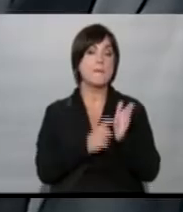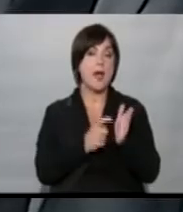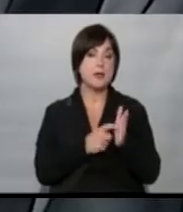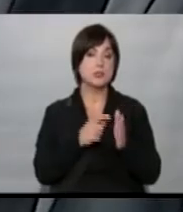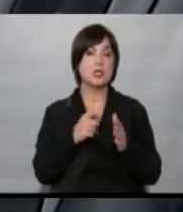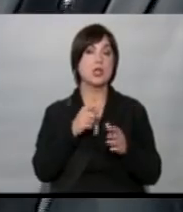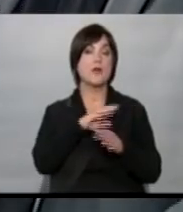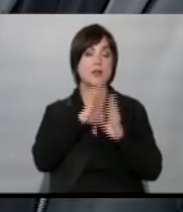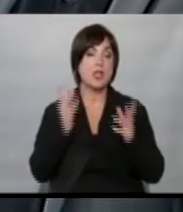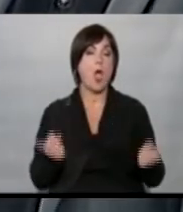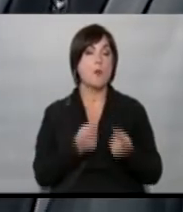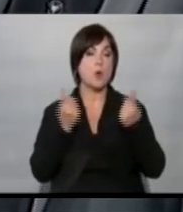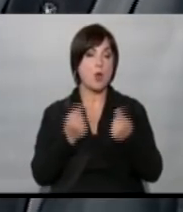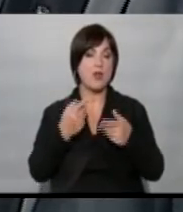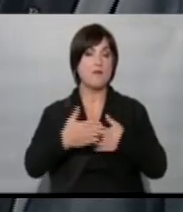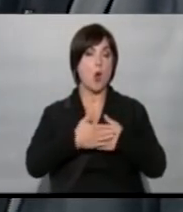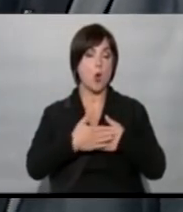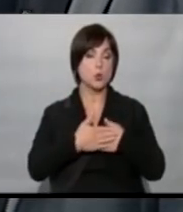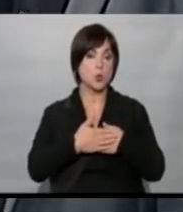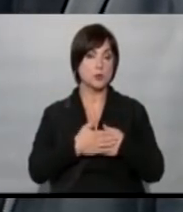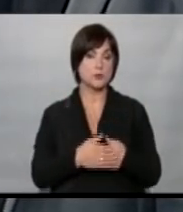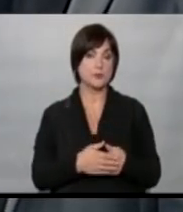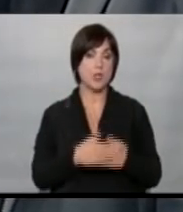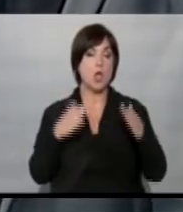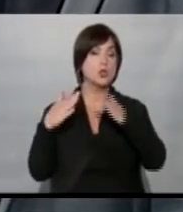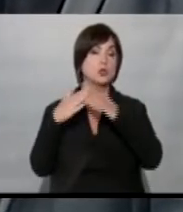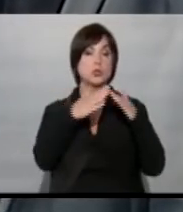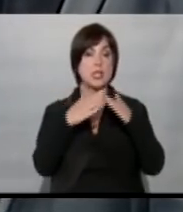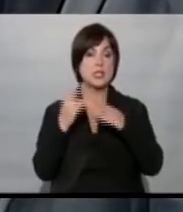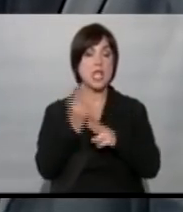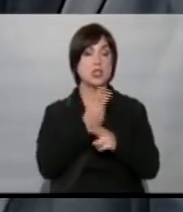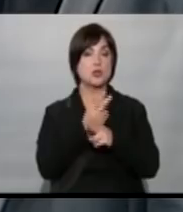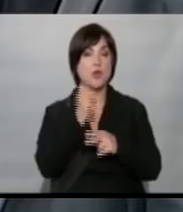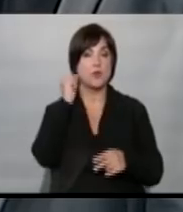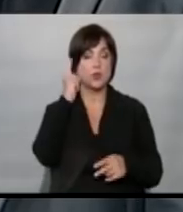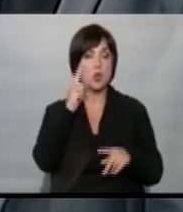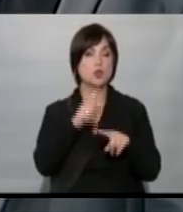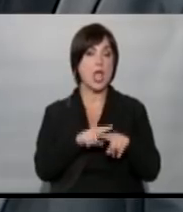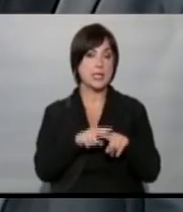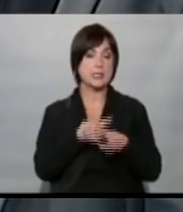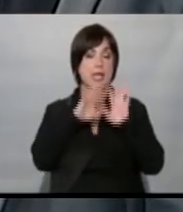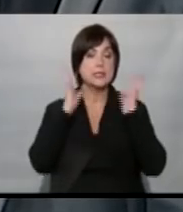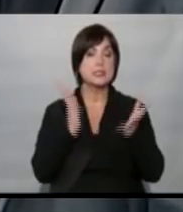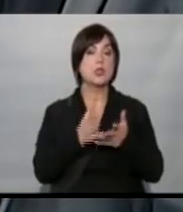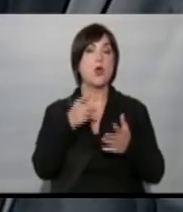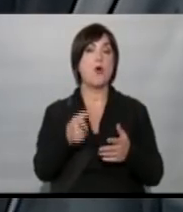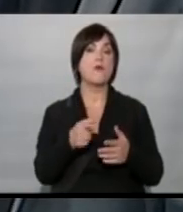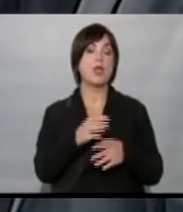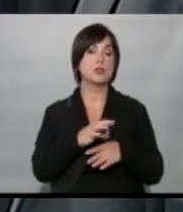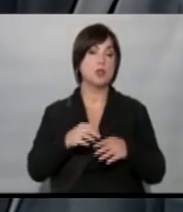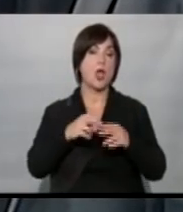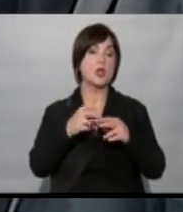и шовинистички, пропагандни во однос на соседните земји, во случај со Грција, целиот тој фамозен проект на